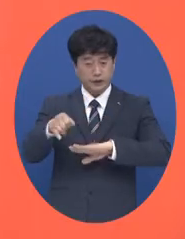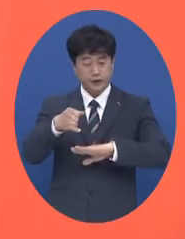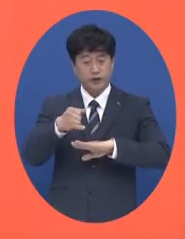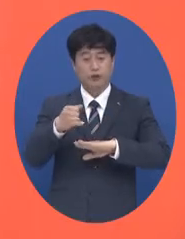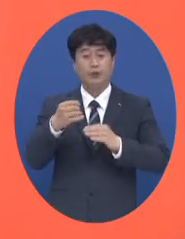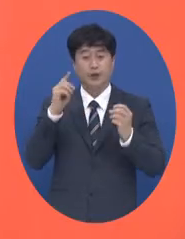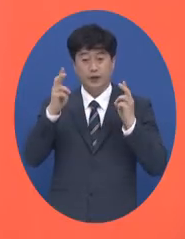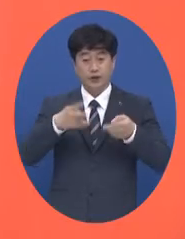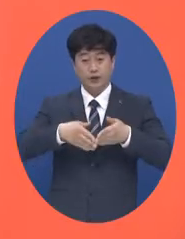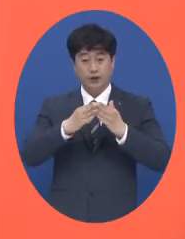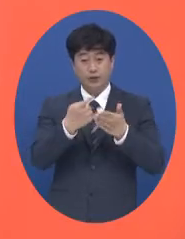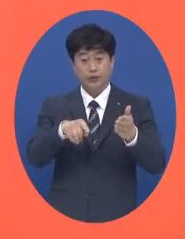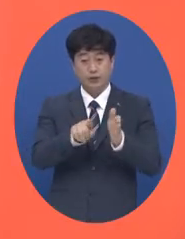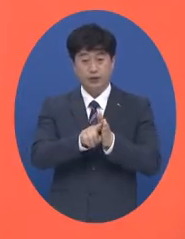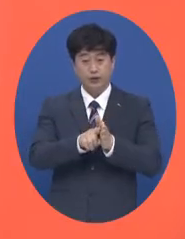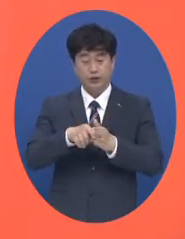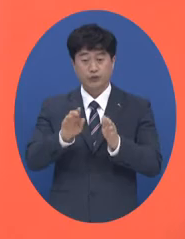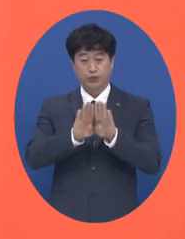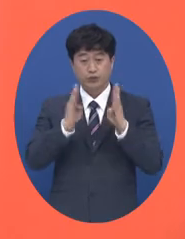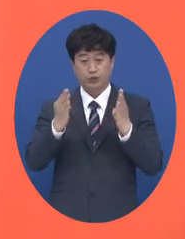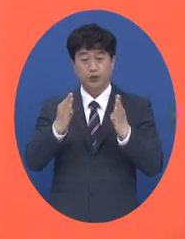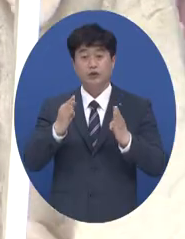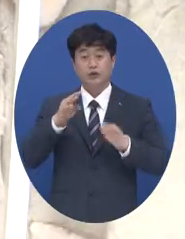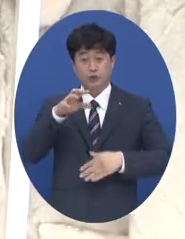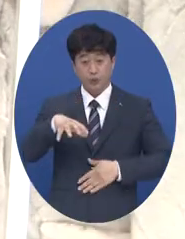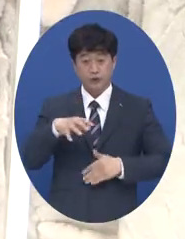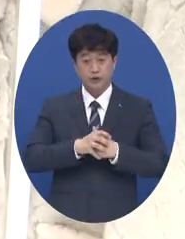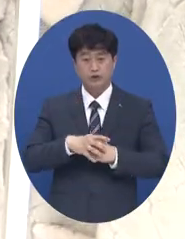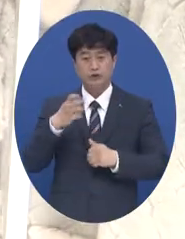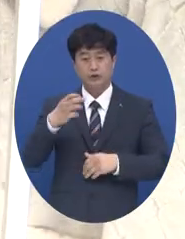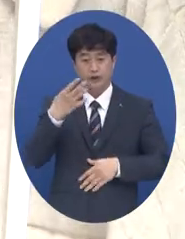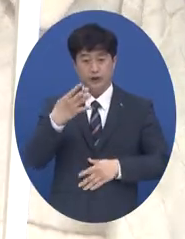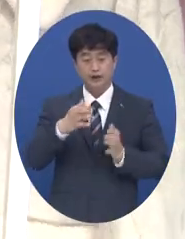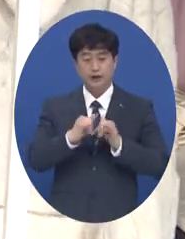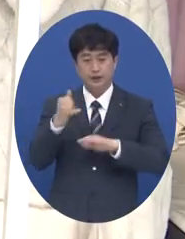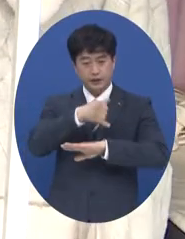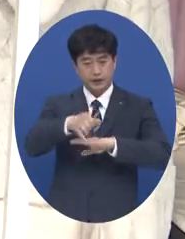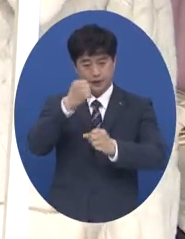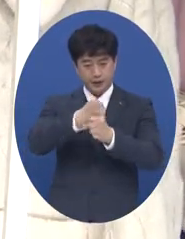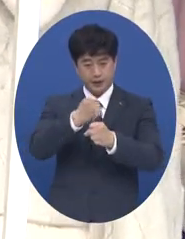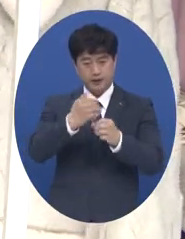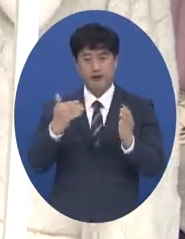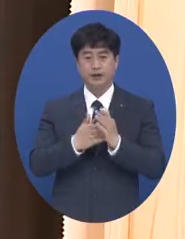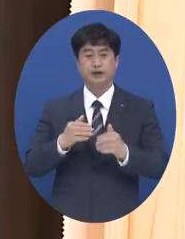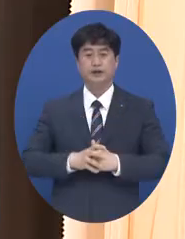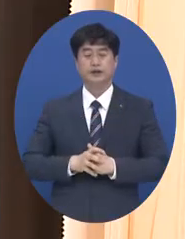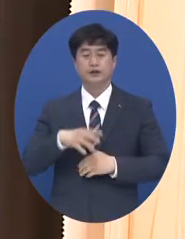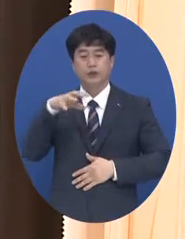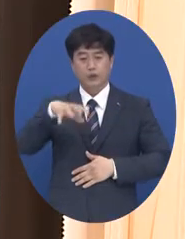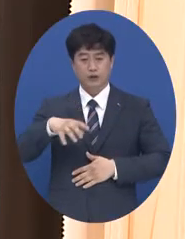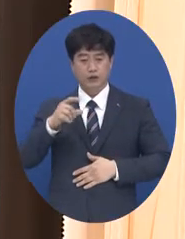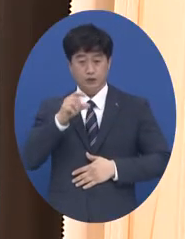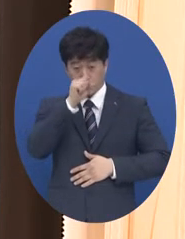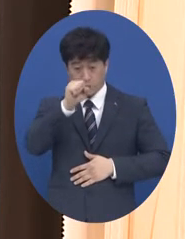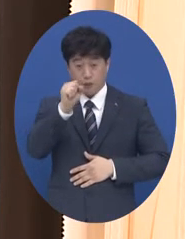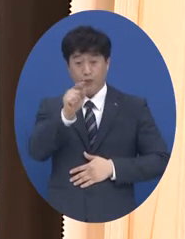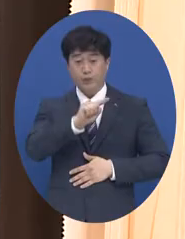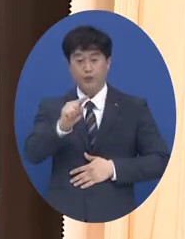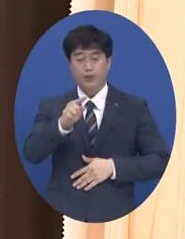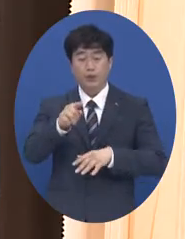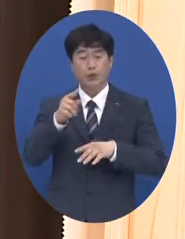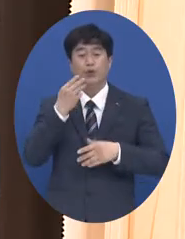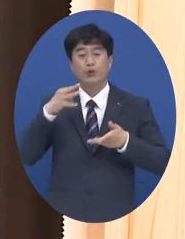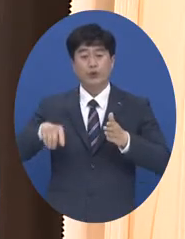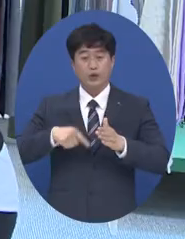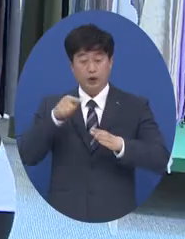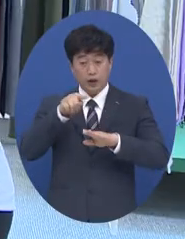돕기 위해 분 훈련 경기 패션 창작 스튜디오 는 30 4명의 디자이너를 배추 됐습니다 이곳의 강점은 돈의 섬이